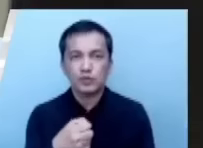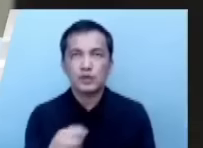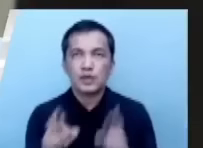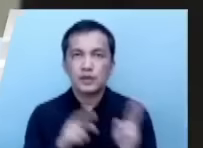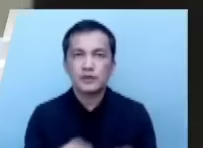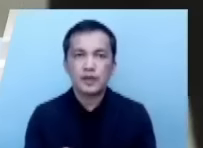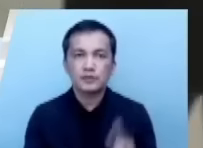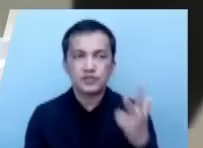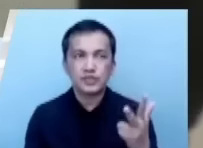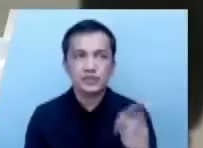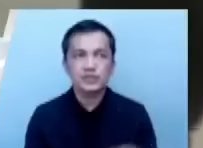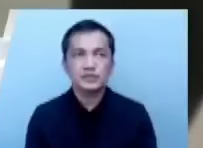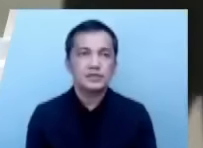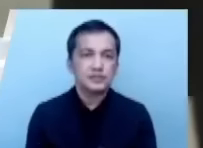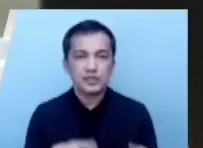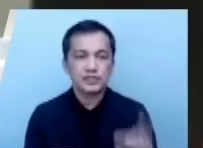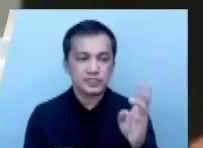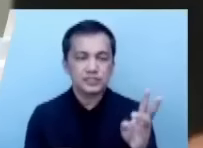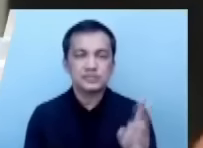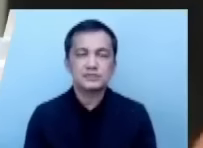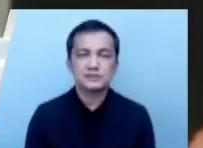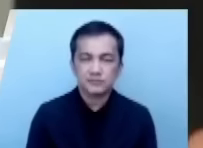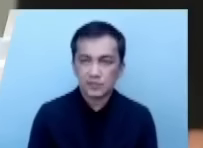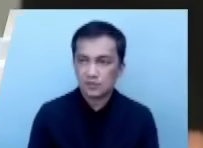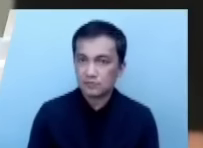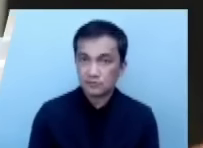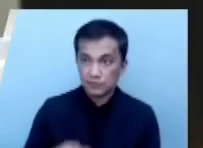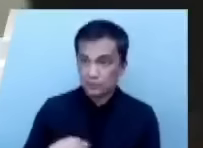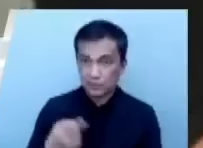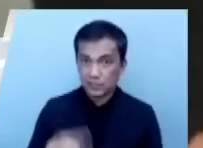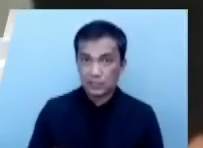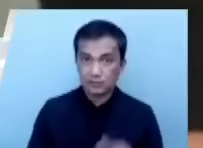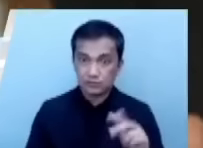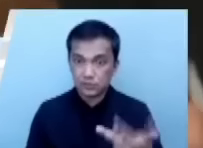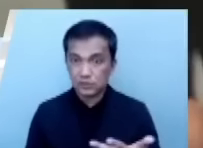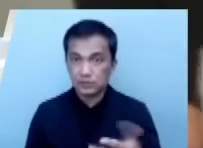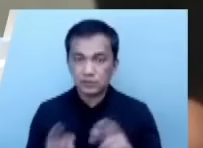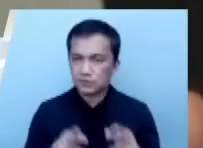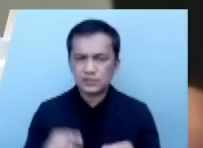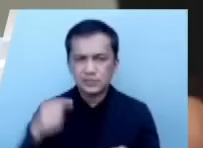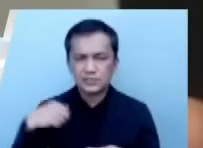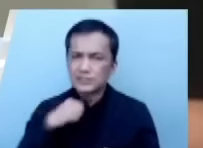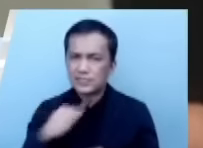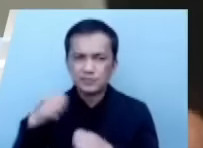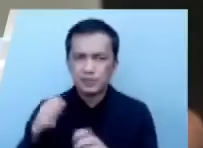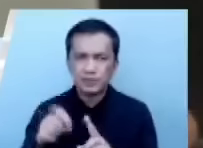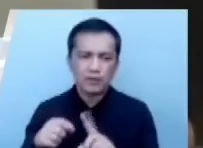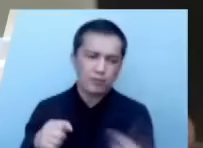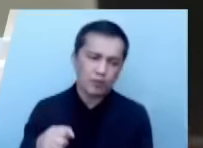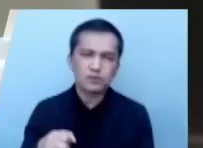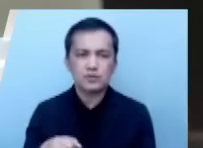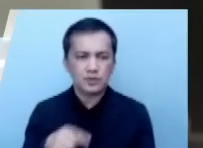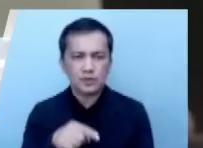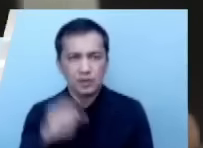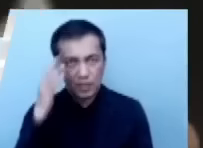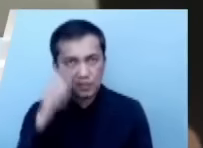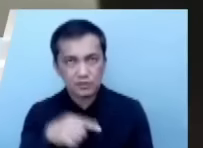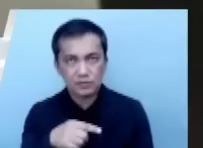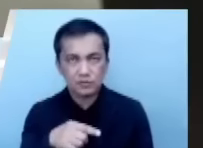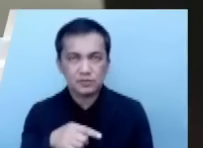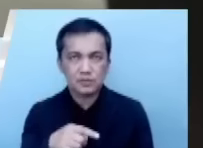Yun ang nangyari sa third round, hindi ko inasahan yun na ganun matumba siya. Kasi alam namin yung mga Shigeoka brothers